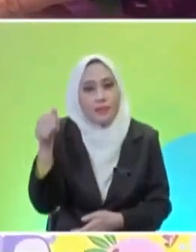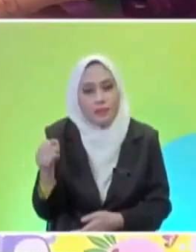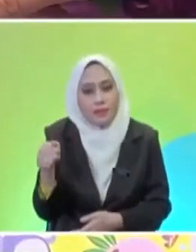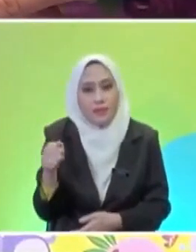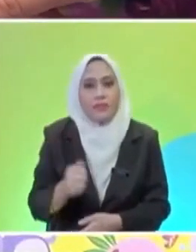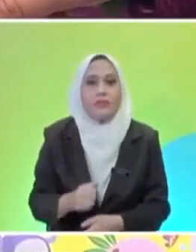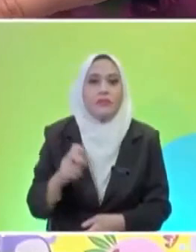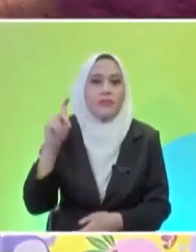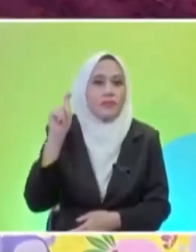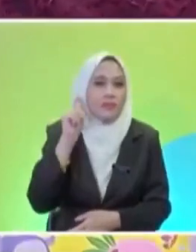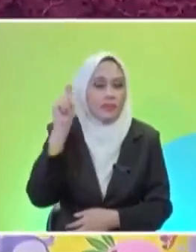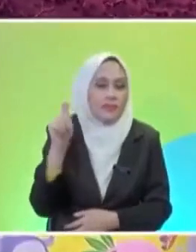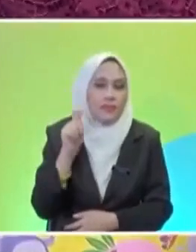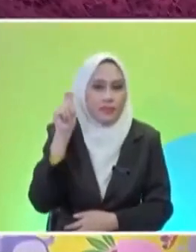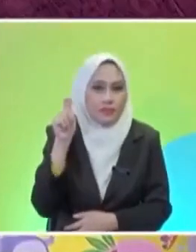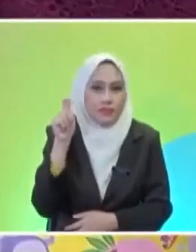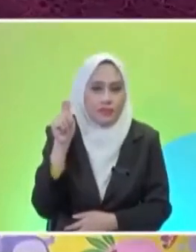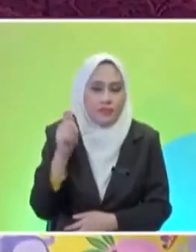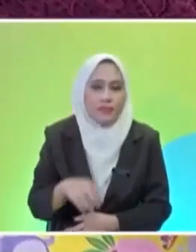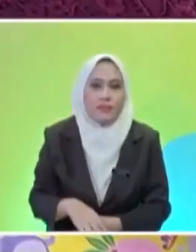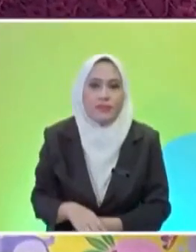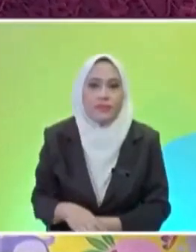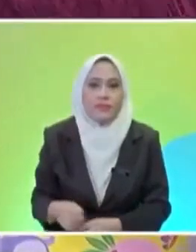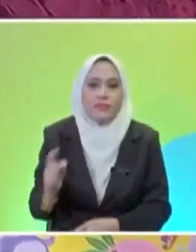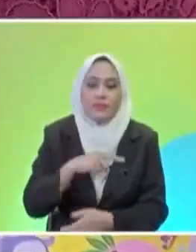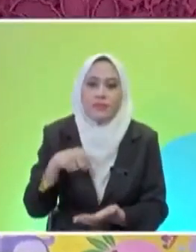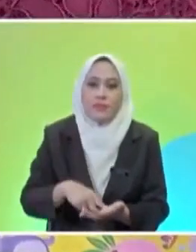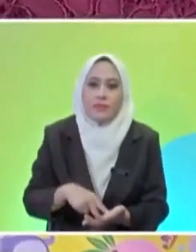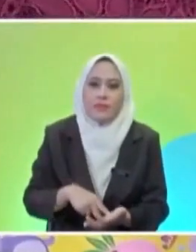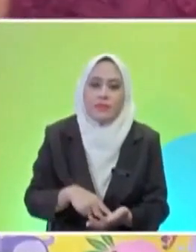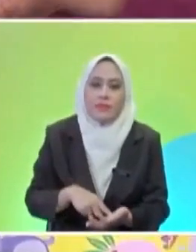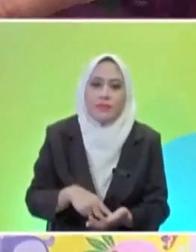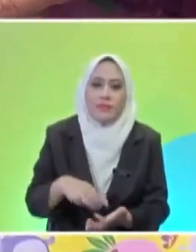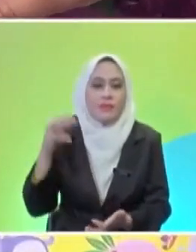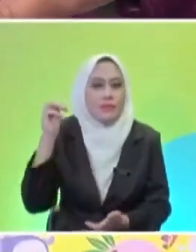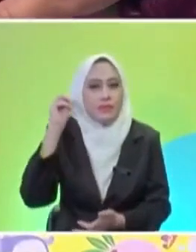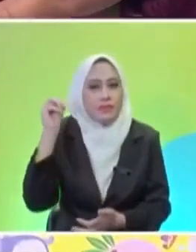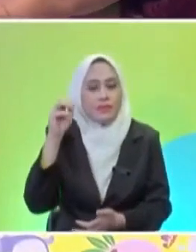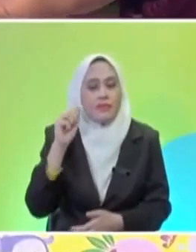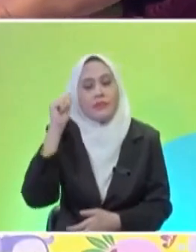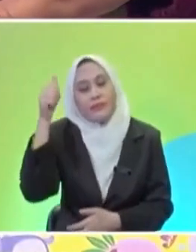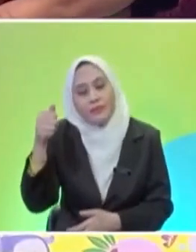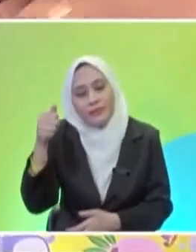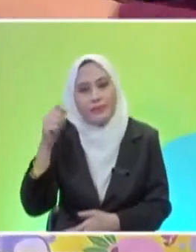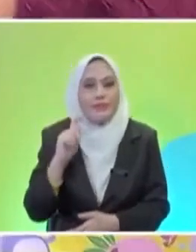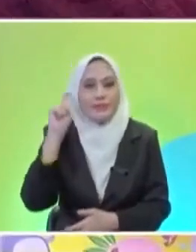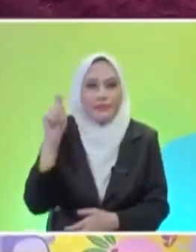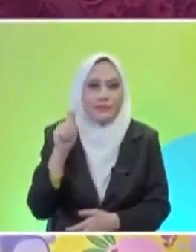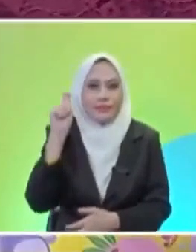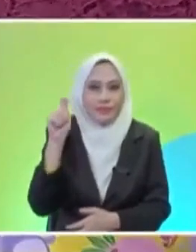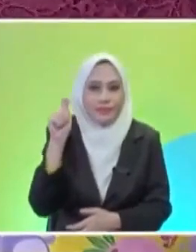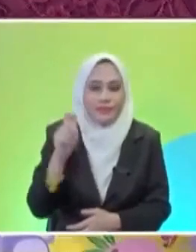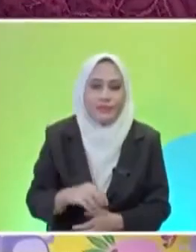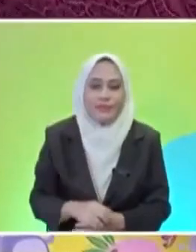Ya, betul. Esok Sabtu. Kalau hari ini Jumaat, esok hari Sabtu. Okey, yang